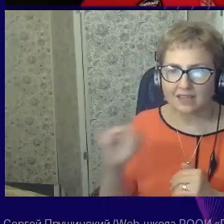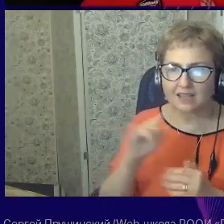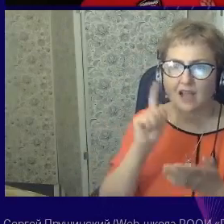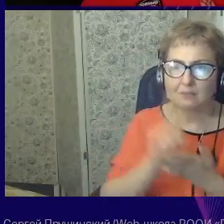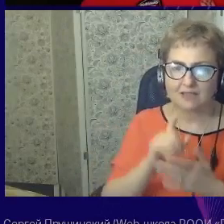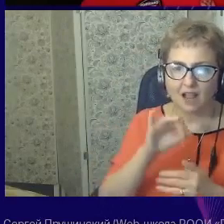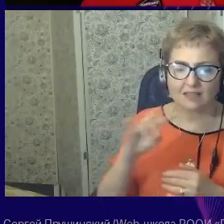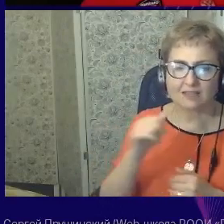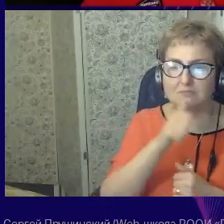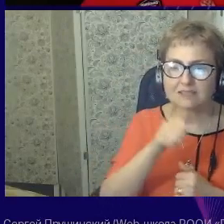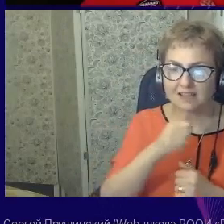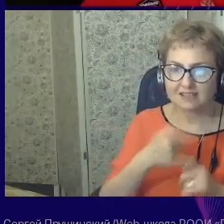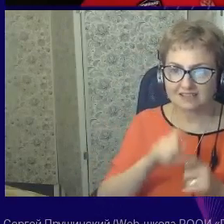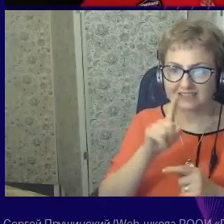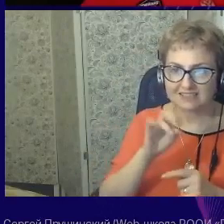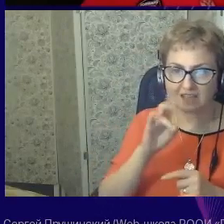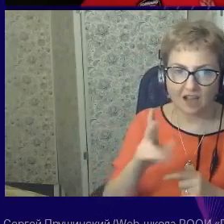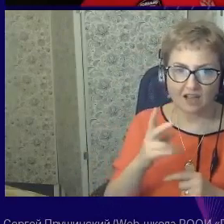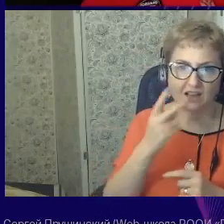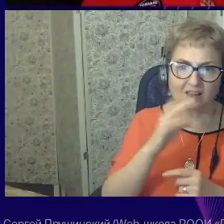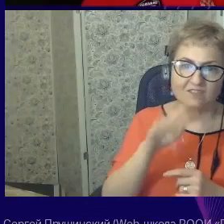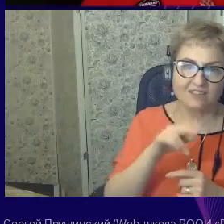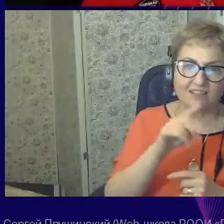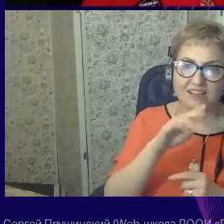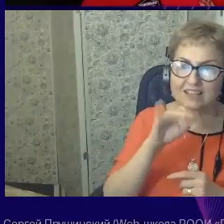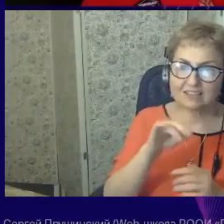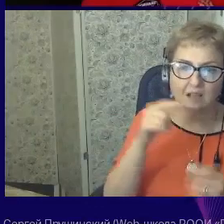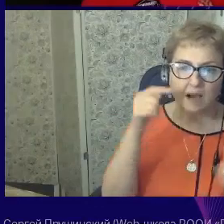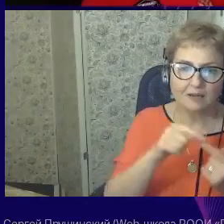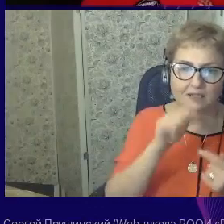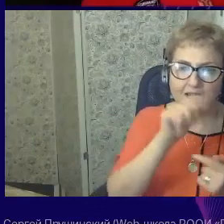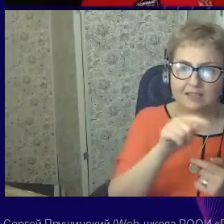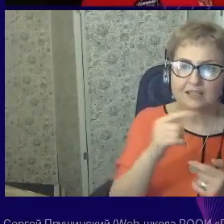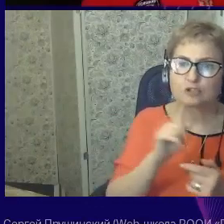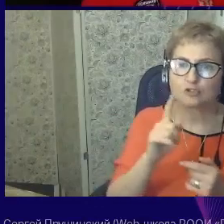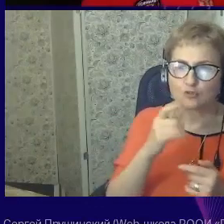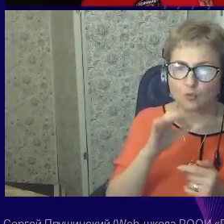обязательно они пытаются этот знак в виде теста определить, что он обозначает.